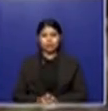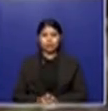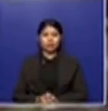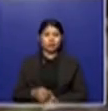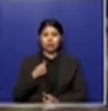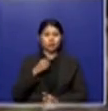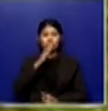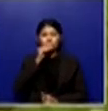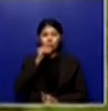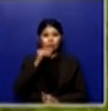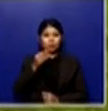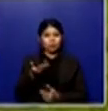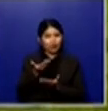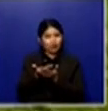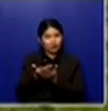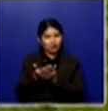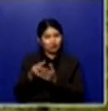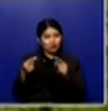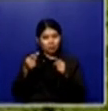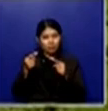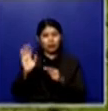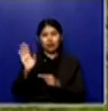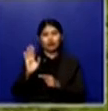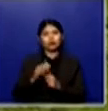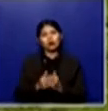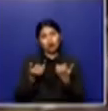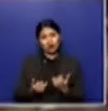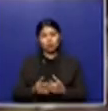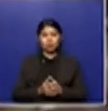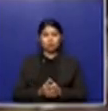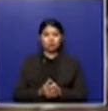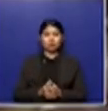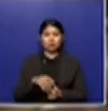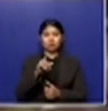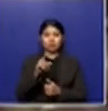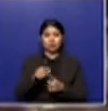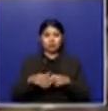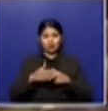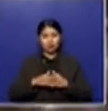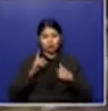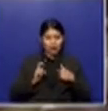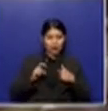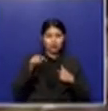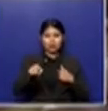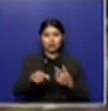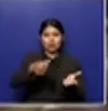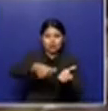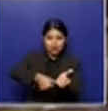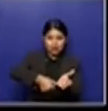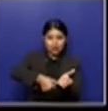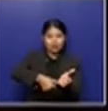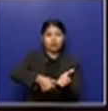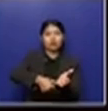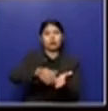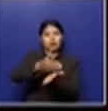ี หนึ่งครับ ค ือ เราต่อรองอะไรไม่ได้ ไม่ได้ครับพอตายไปแม่ยังอยู่แล้วว่าลูกนี่เขาก็ต้องไปบอกเซนี่ให้มันจบ